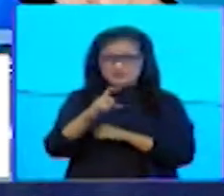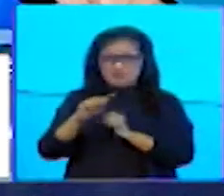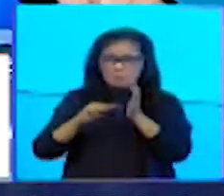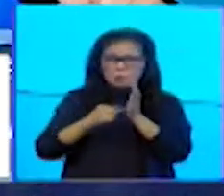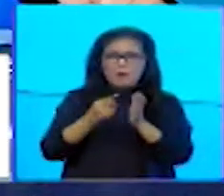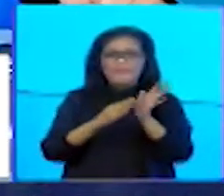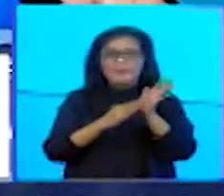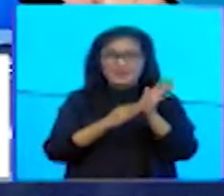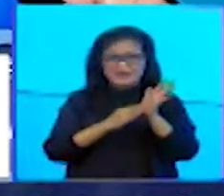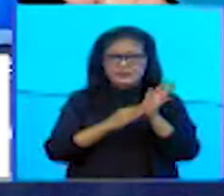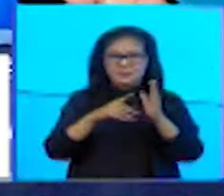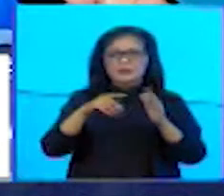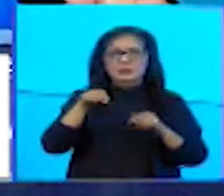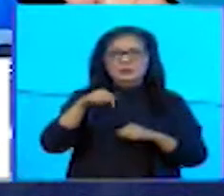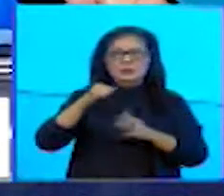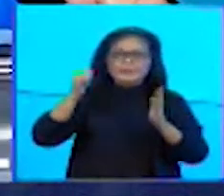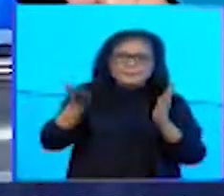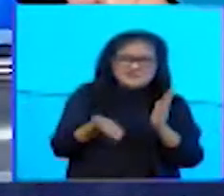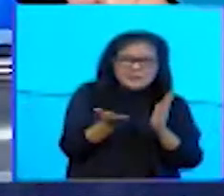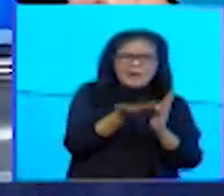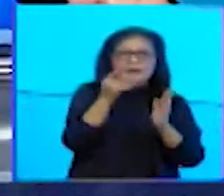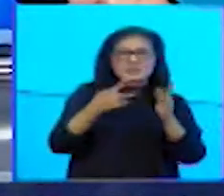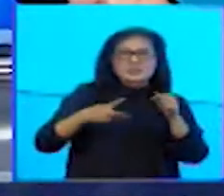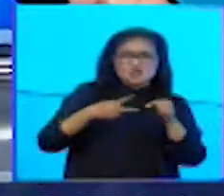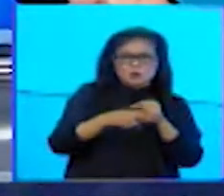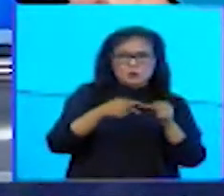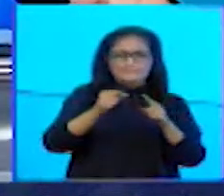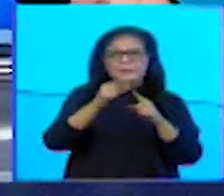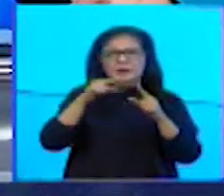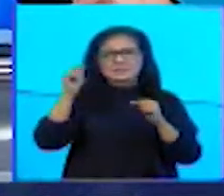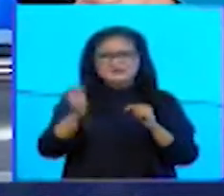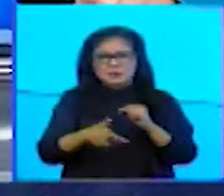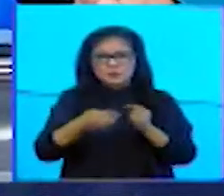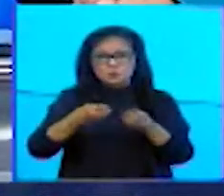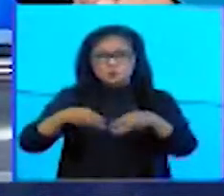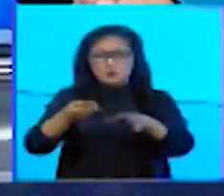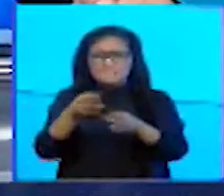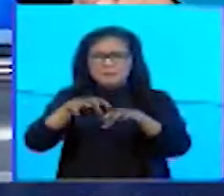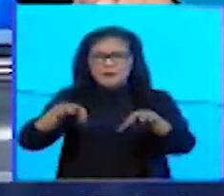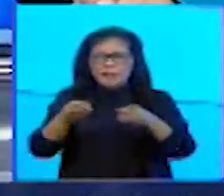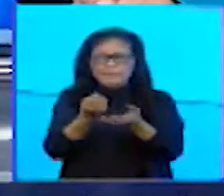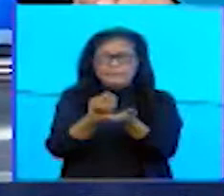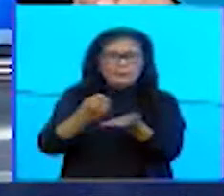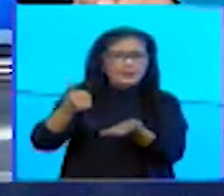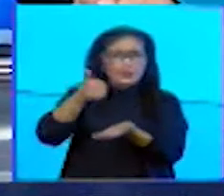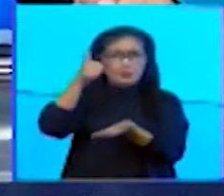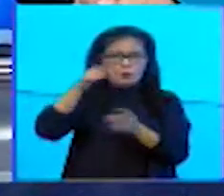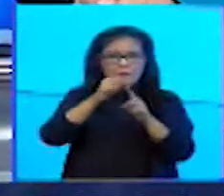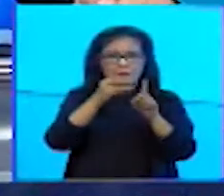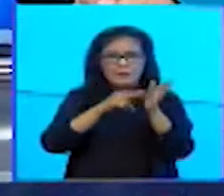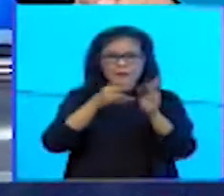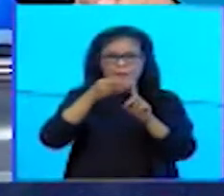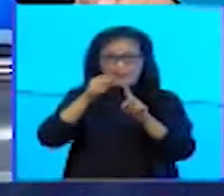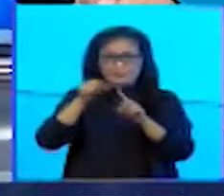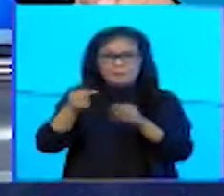awal Maret ini. Kebijakan diskon pajak penjualan barang mewah PNBM untuk pembelian mobil baru diharapkan dapat mendorong pemulihan